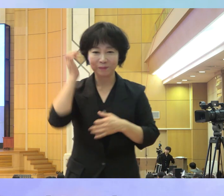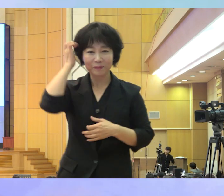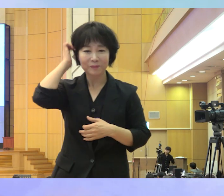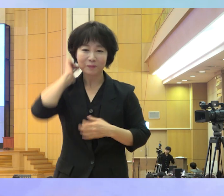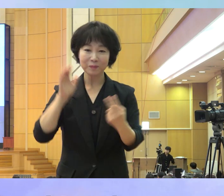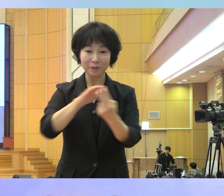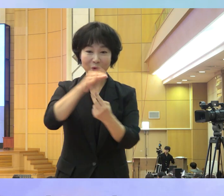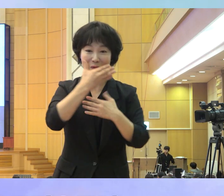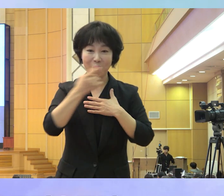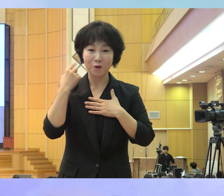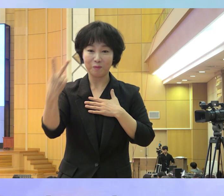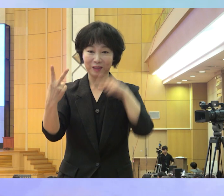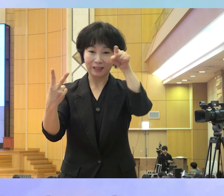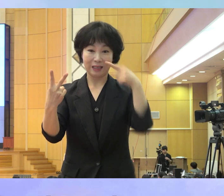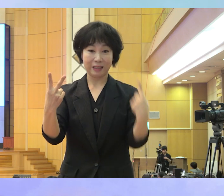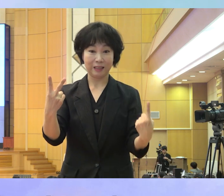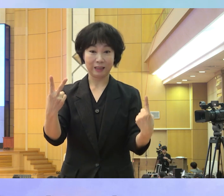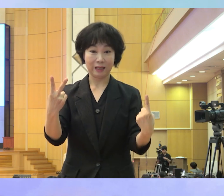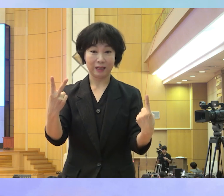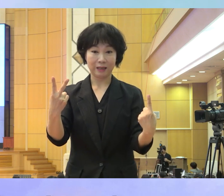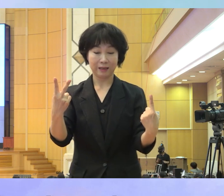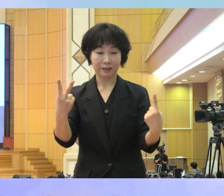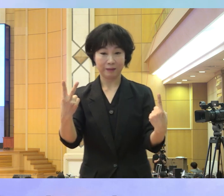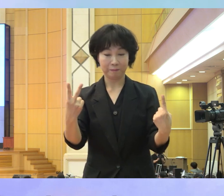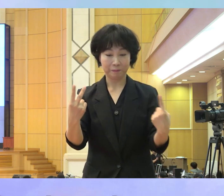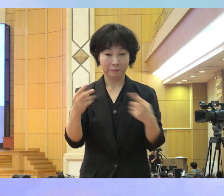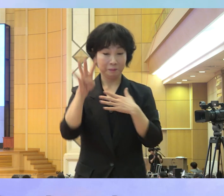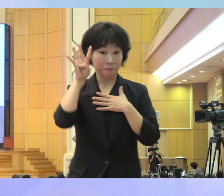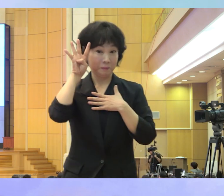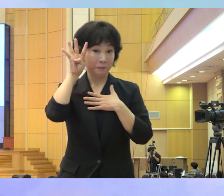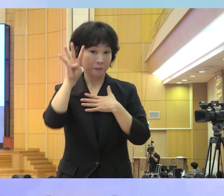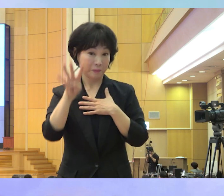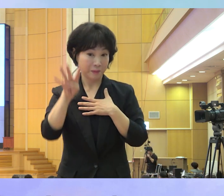요한복음 2장 1절 보니까 사흘째 되던 날